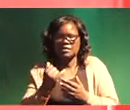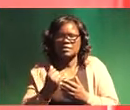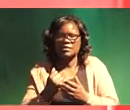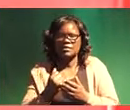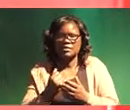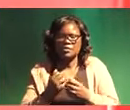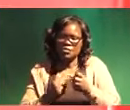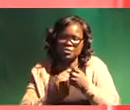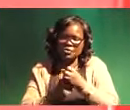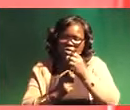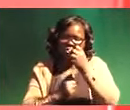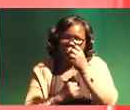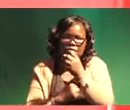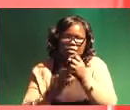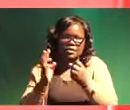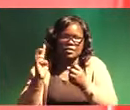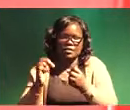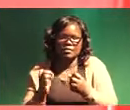nitamshikilia.